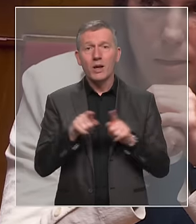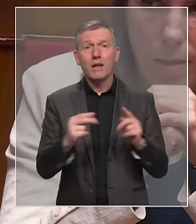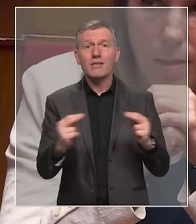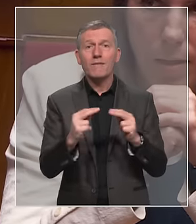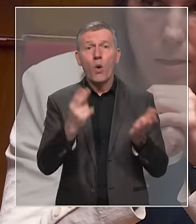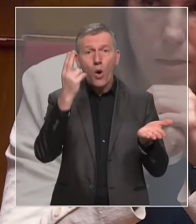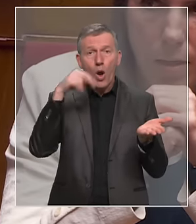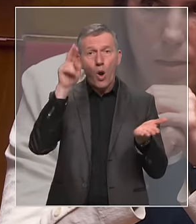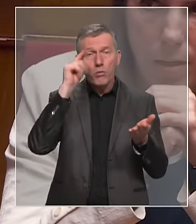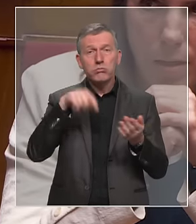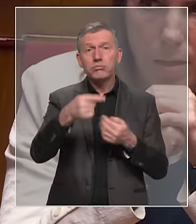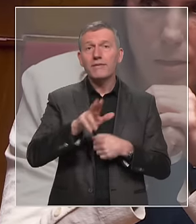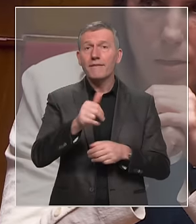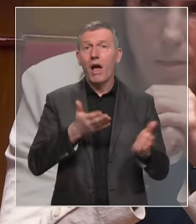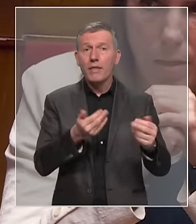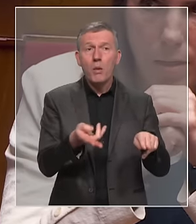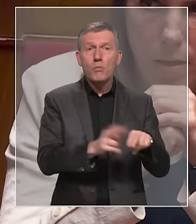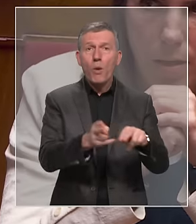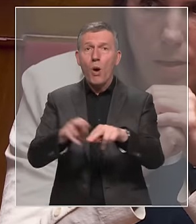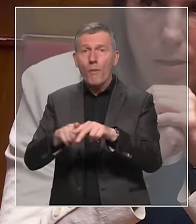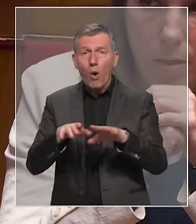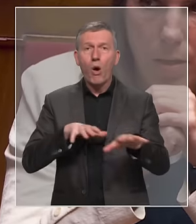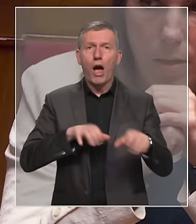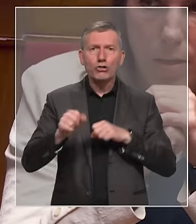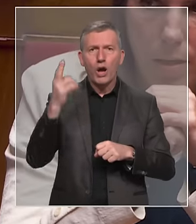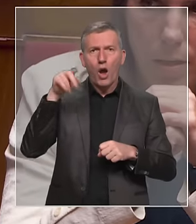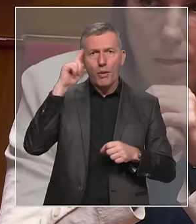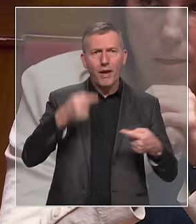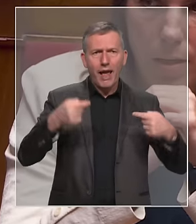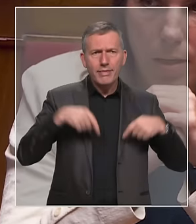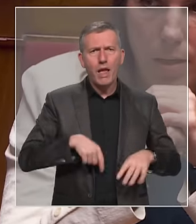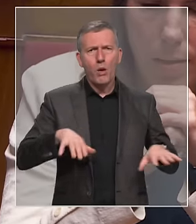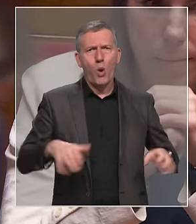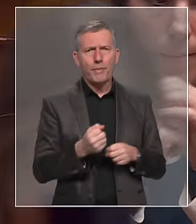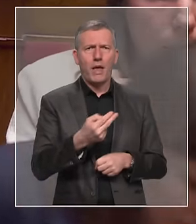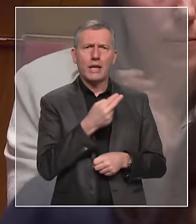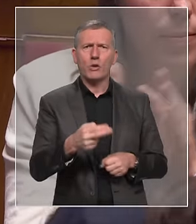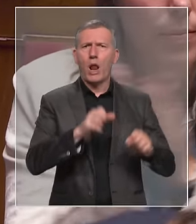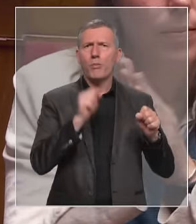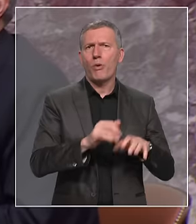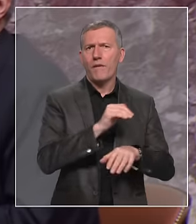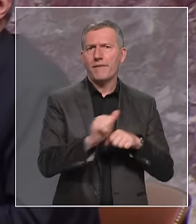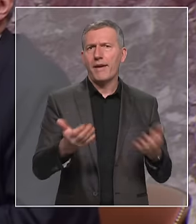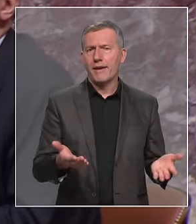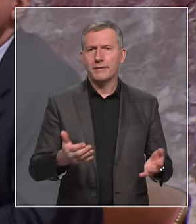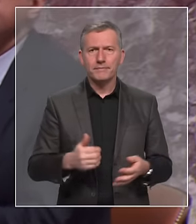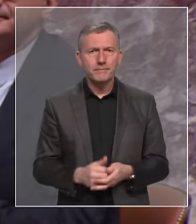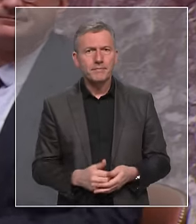Est-ce que vous allez attendre en nombre de vies perdues que l'Europe agisse alors que l'État en a les compétences au niveau national ? Je vous